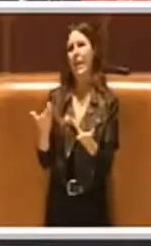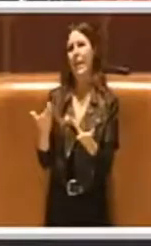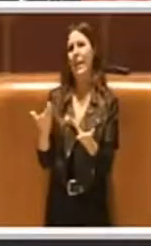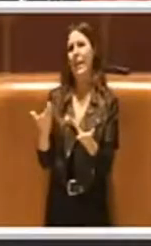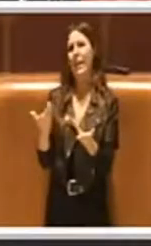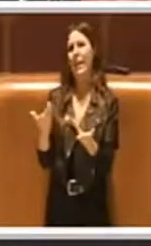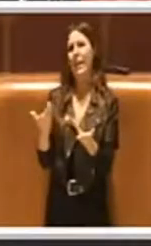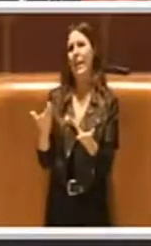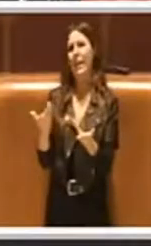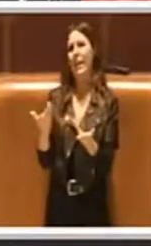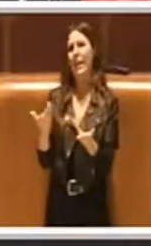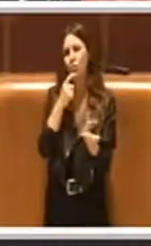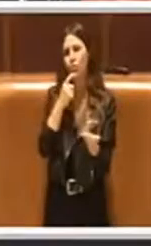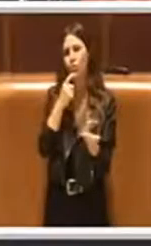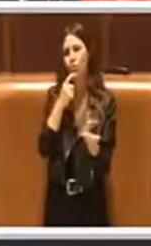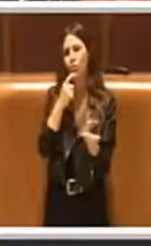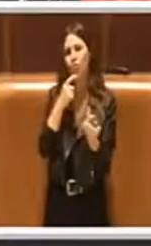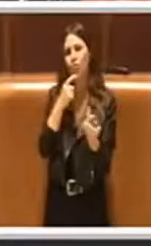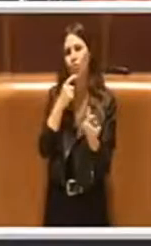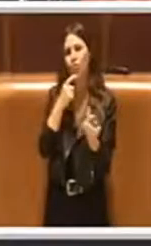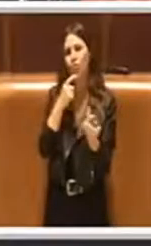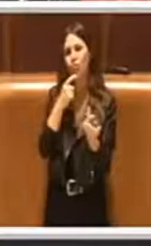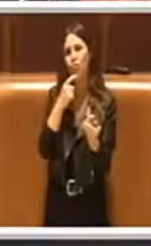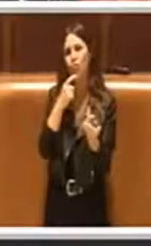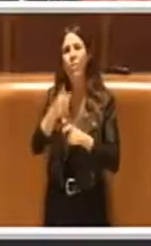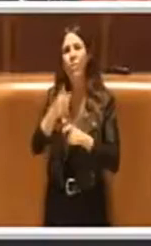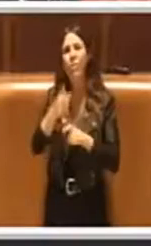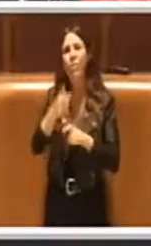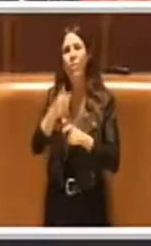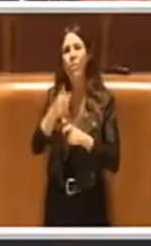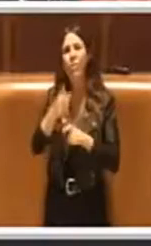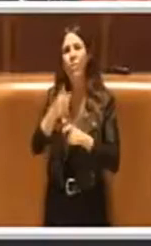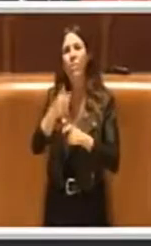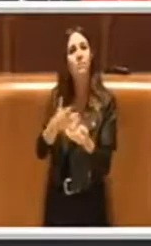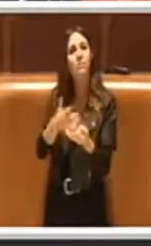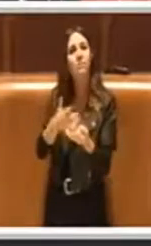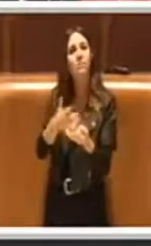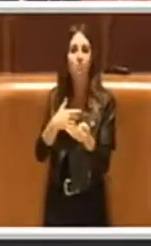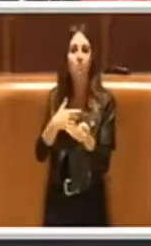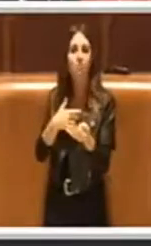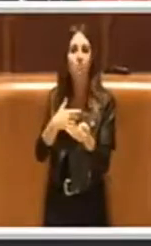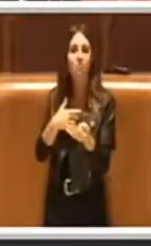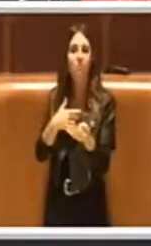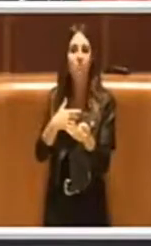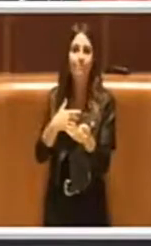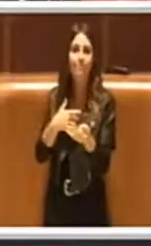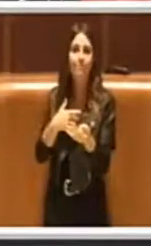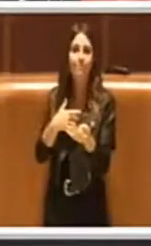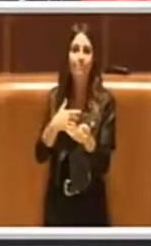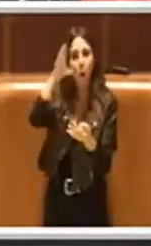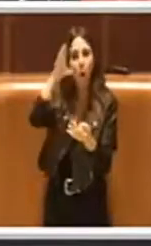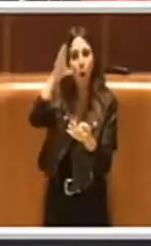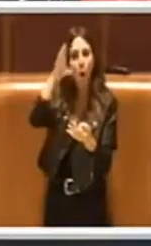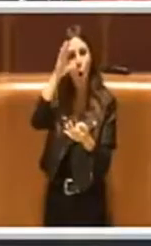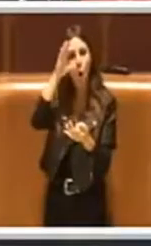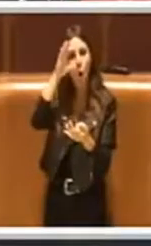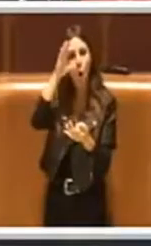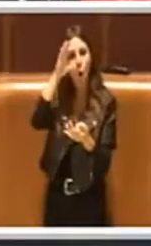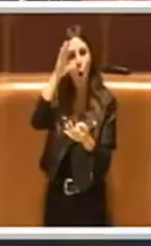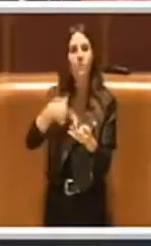pretestuoso e di cose pretestuose devo dire ne ho ne ho ascoltate tante